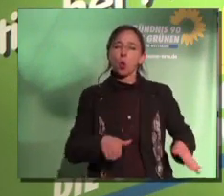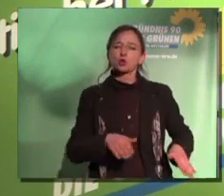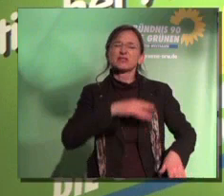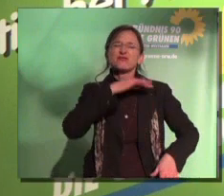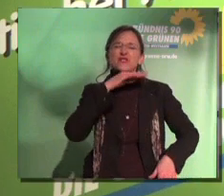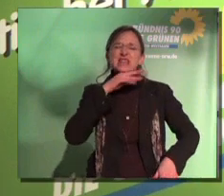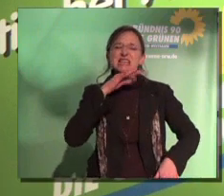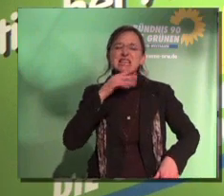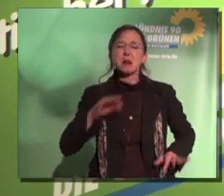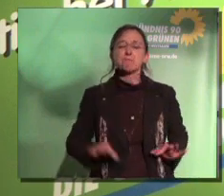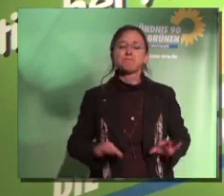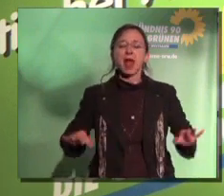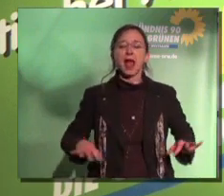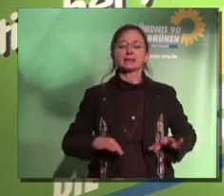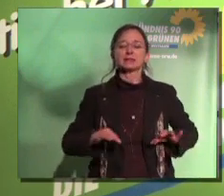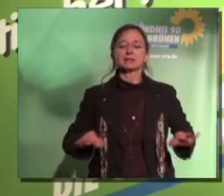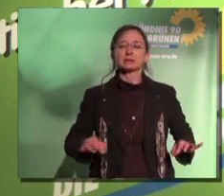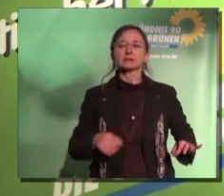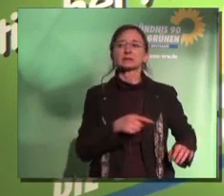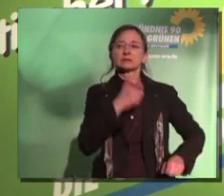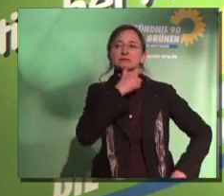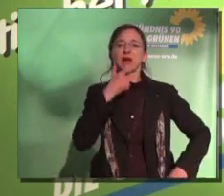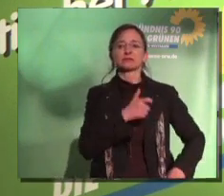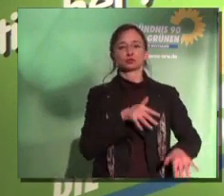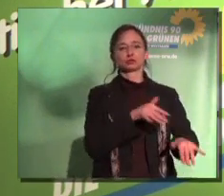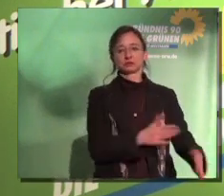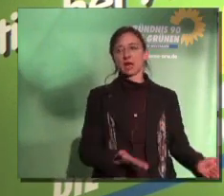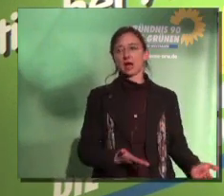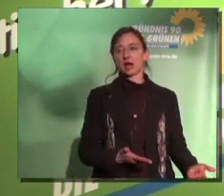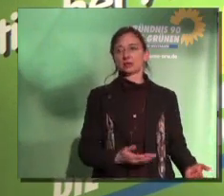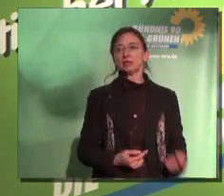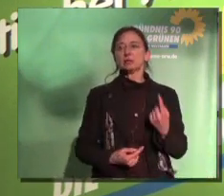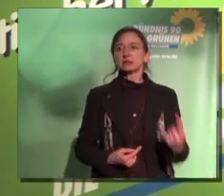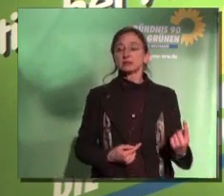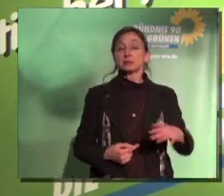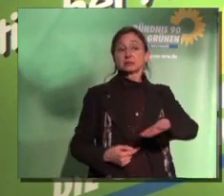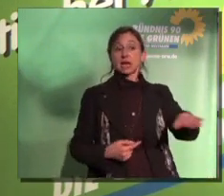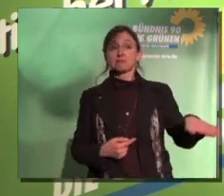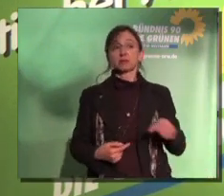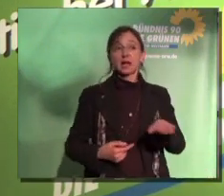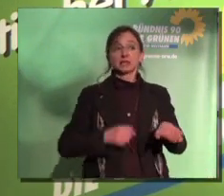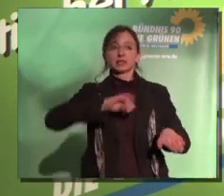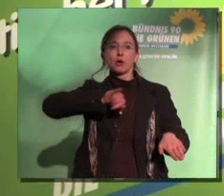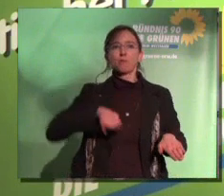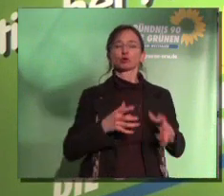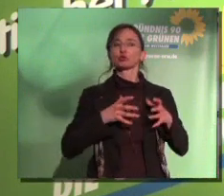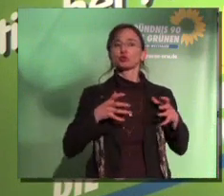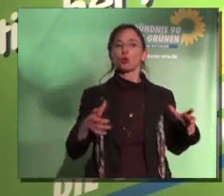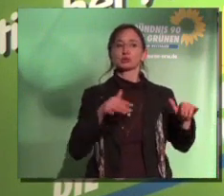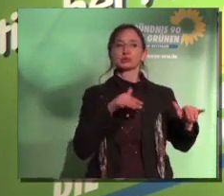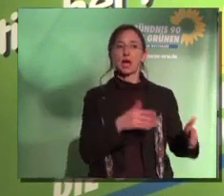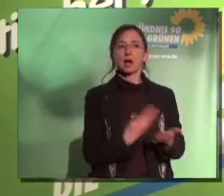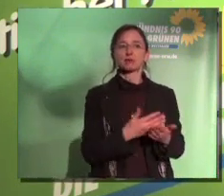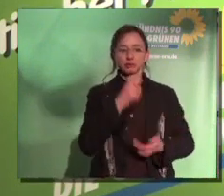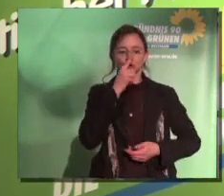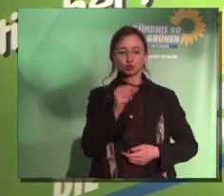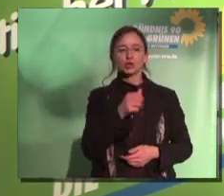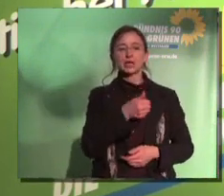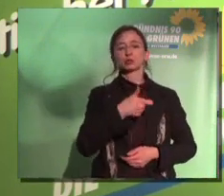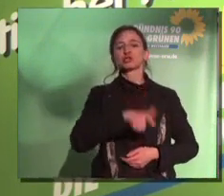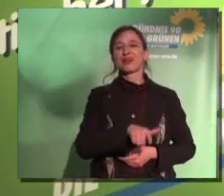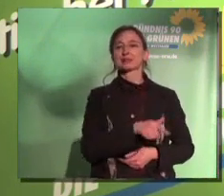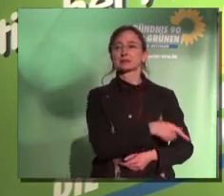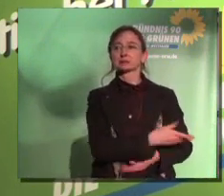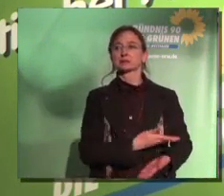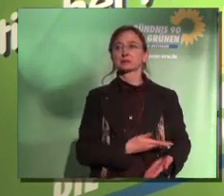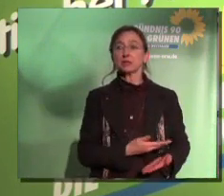seinen Zuständigkeitsbereich fallen diverse Großprojekte. Einmal Stuttgart 21. Ja? Eigentlich sollte das ja der